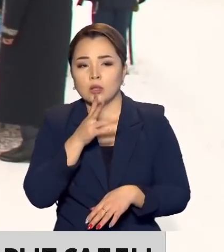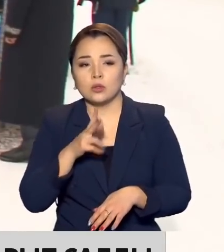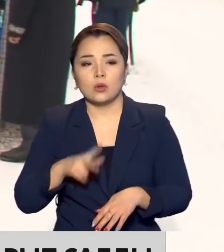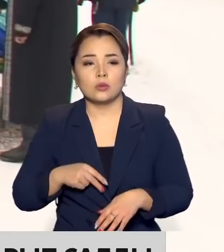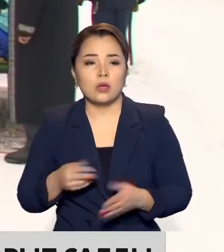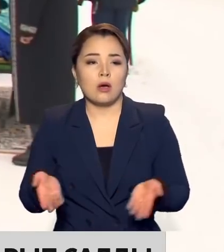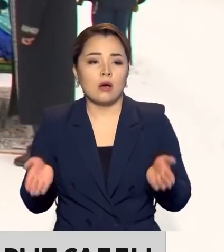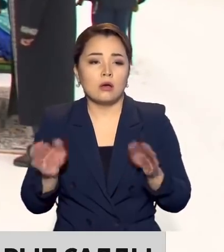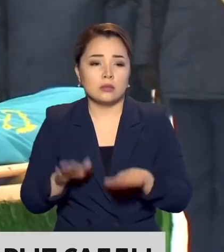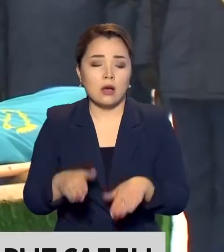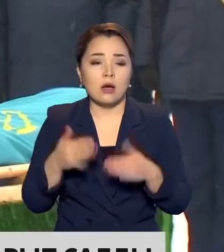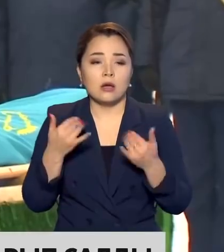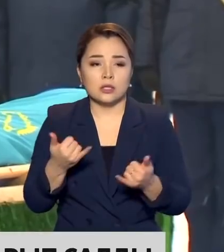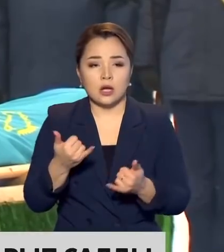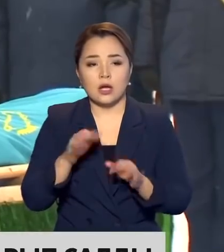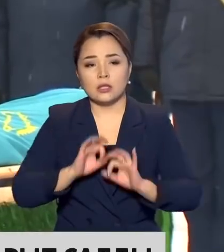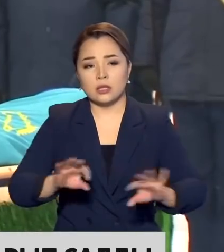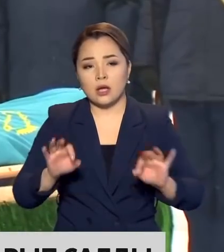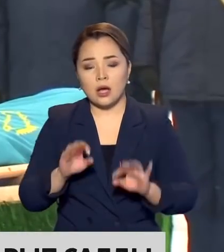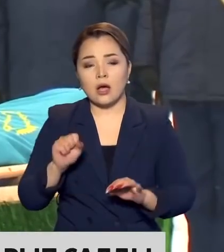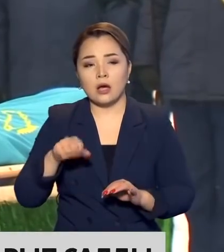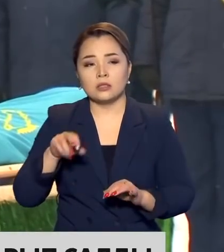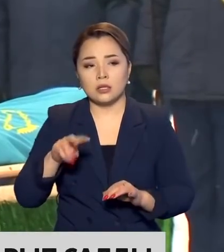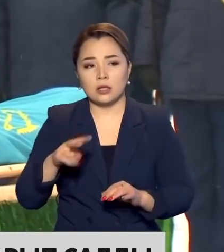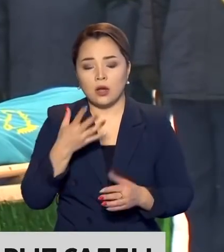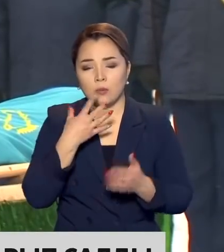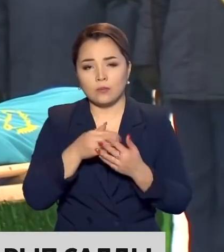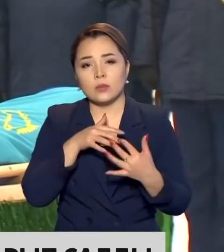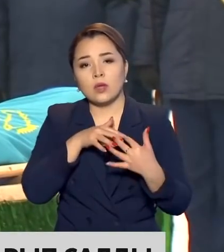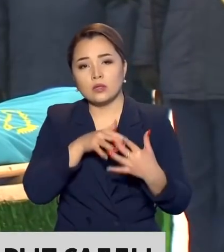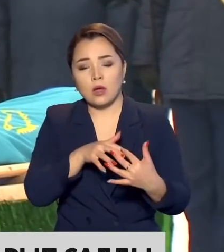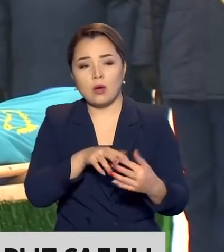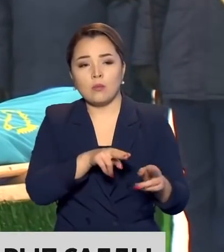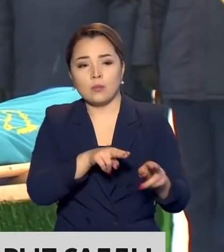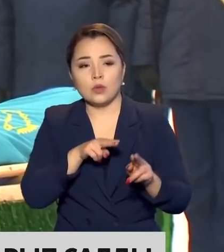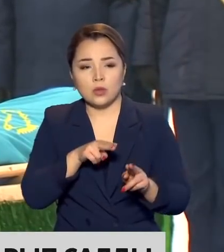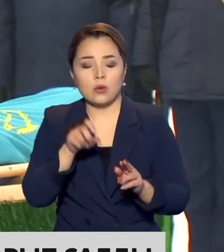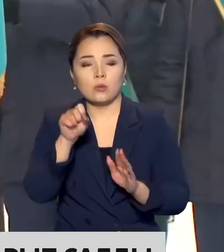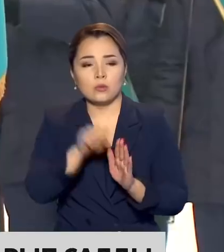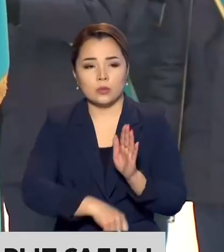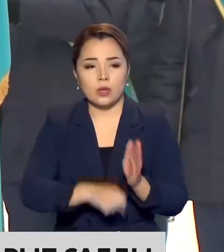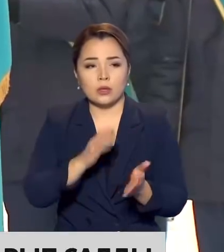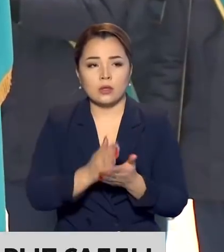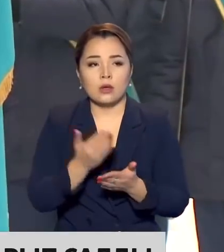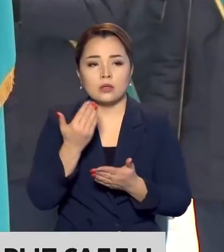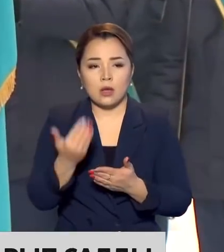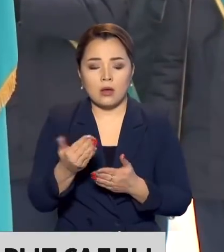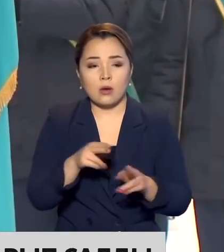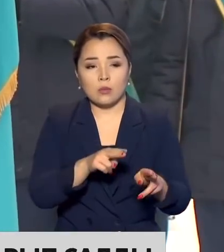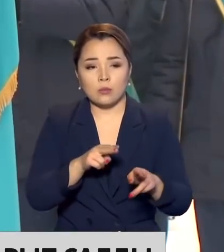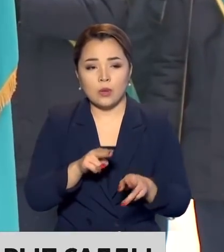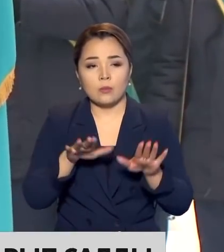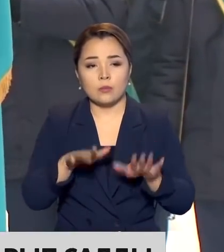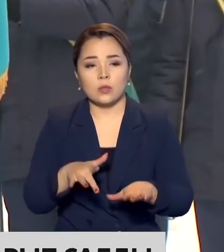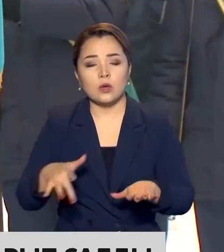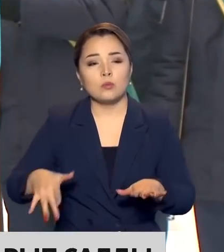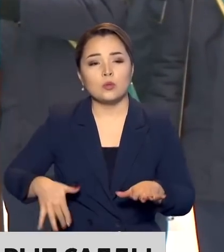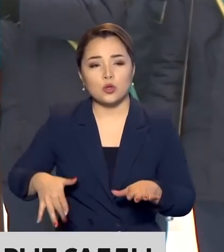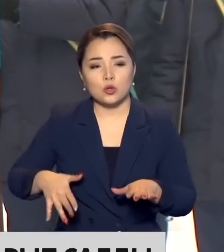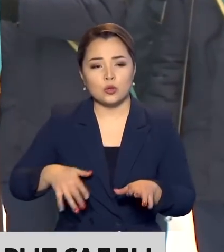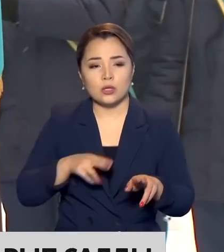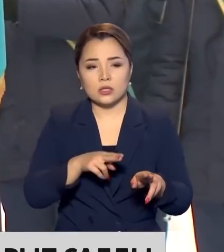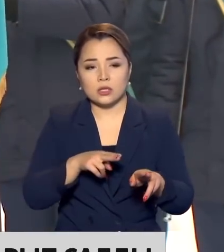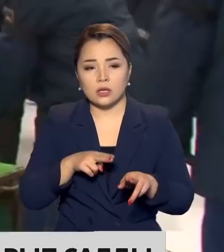қызы қалды. Жақындарының сөзінше Әділ лаңкестер жаудырған оқтың астында қалған. Ажал құштырған оқ оның бүйрегіне